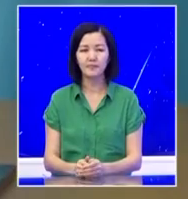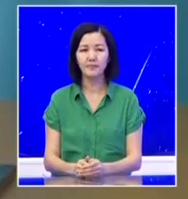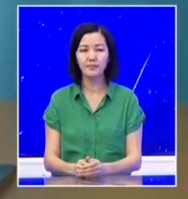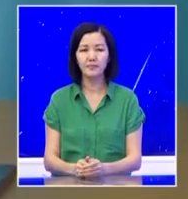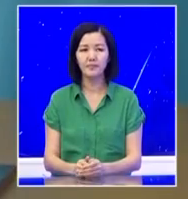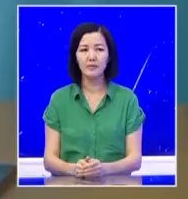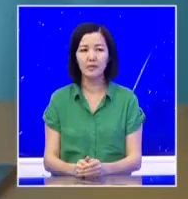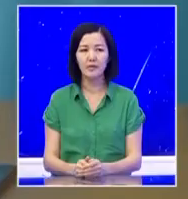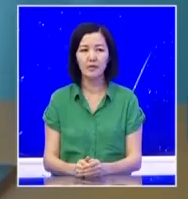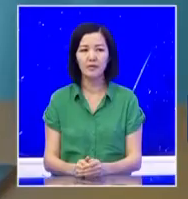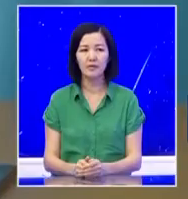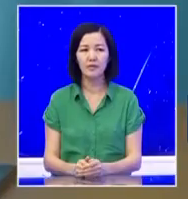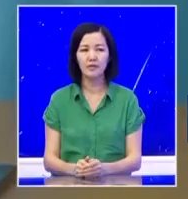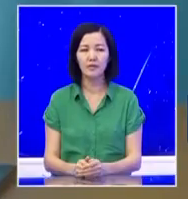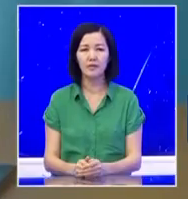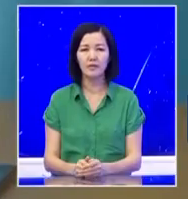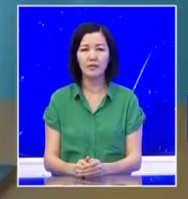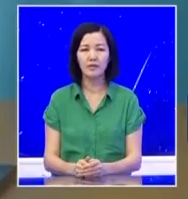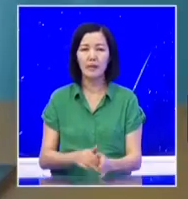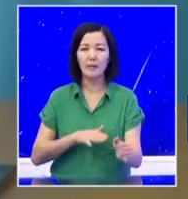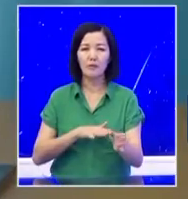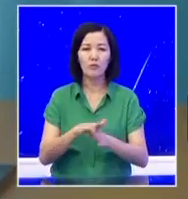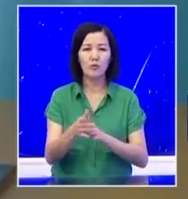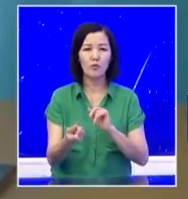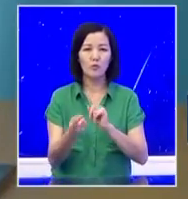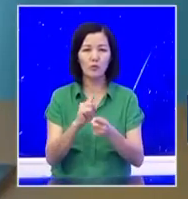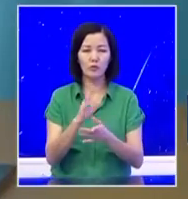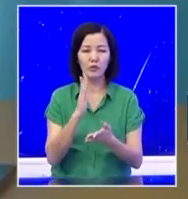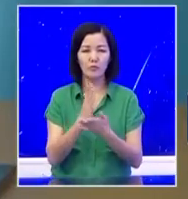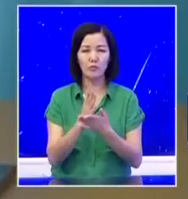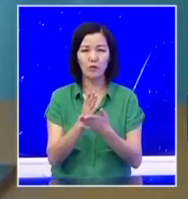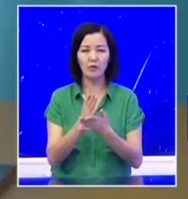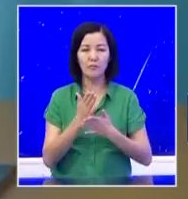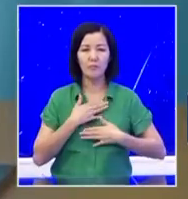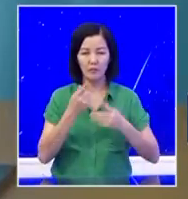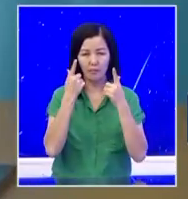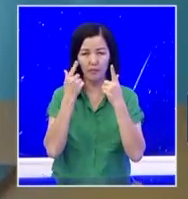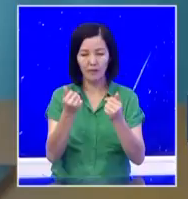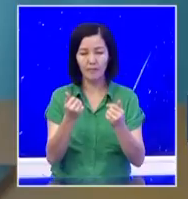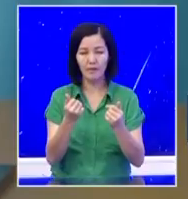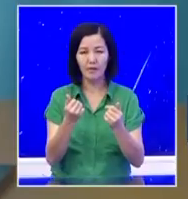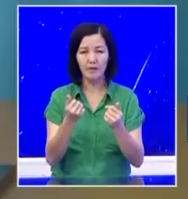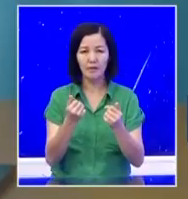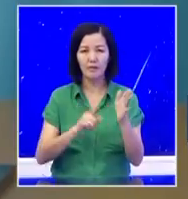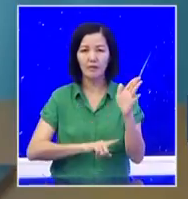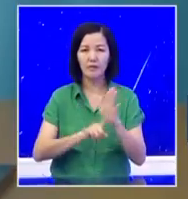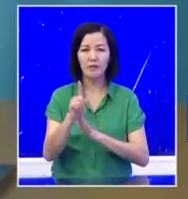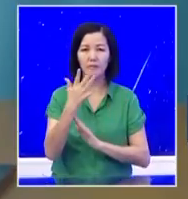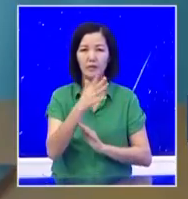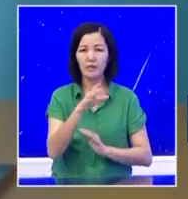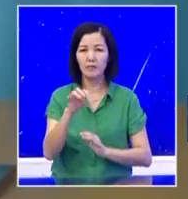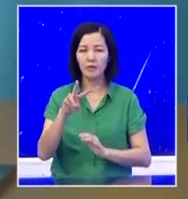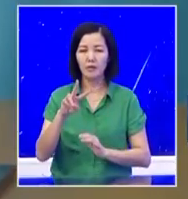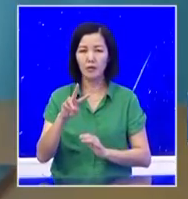Региондар кардинально изменится, кардинально, натурально. Я же знаю, раньше, вот начиная с 5 миллионов,